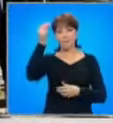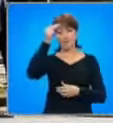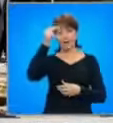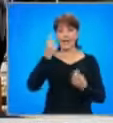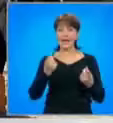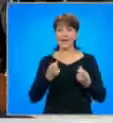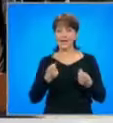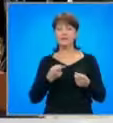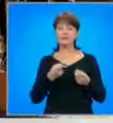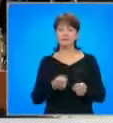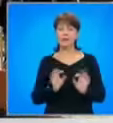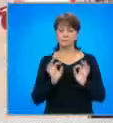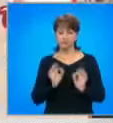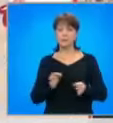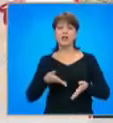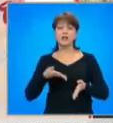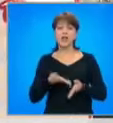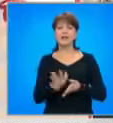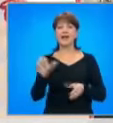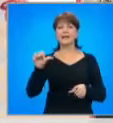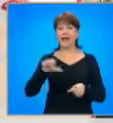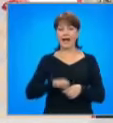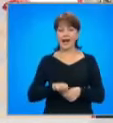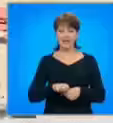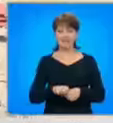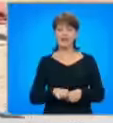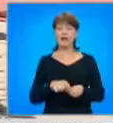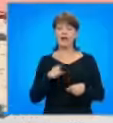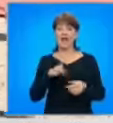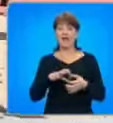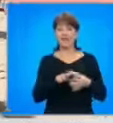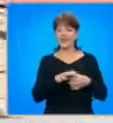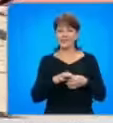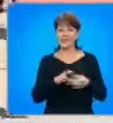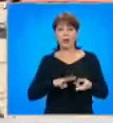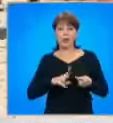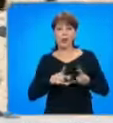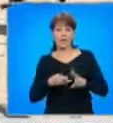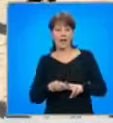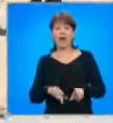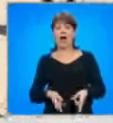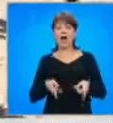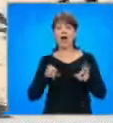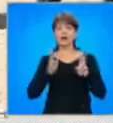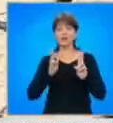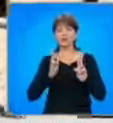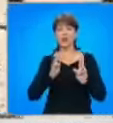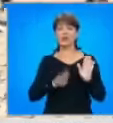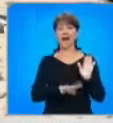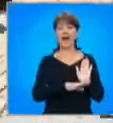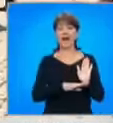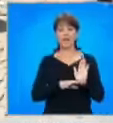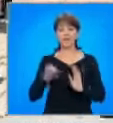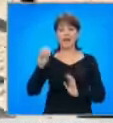която реално ще потече азерски газ. Румен Радев отбеляза, че интерконекторът променя решително енергийната карта на